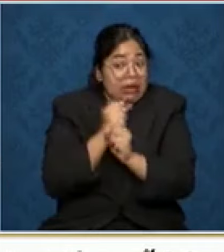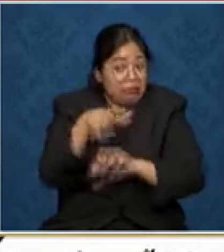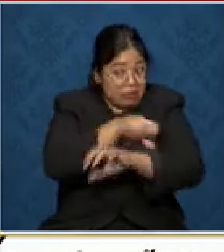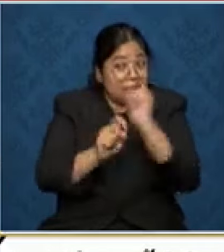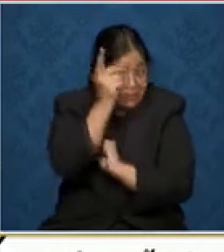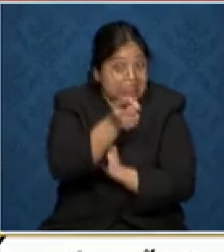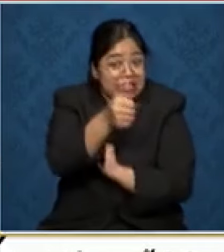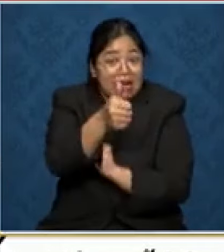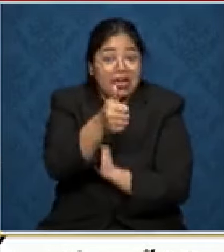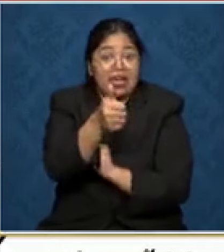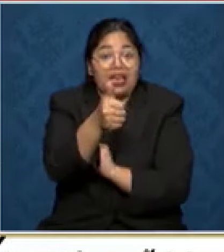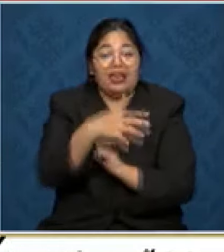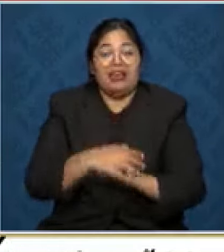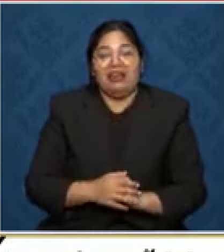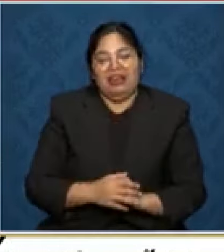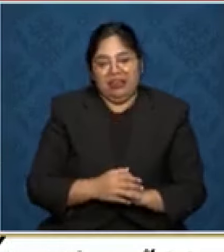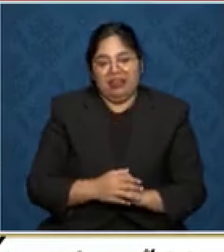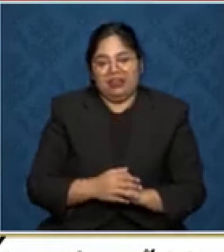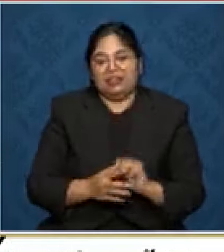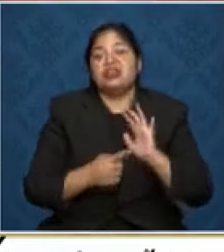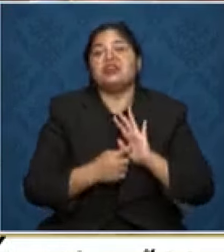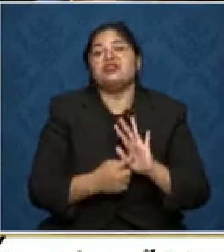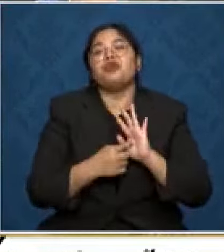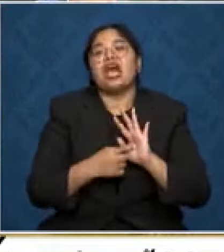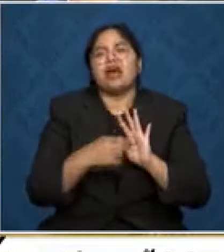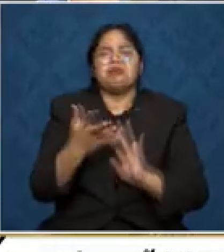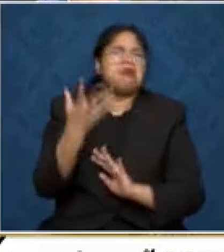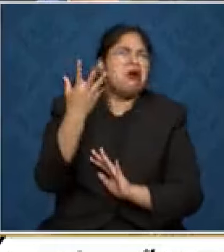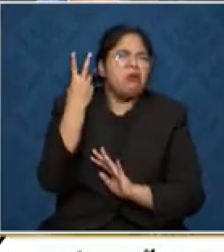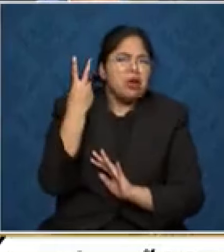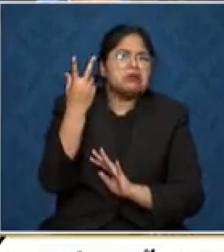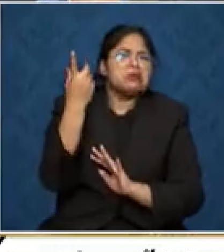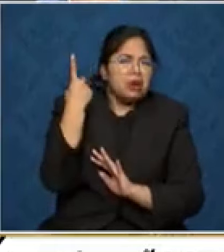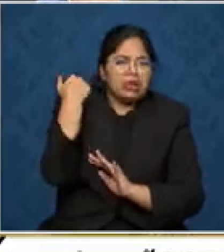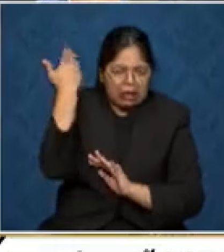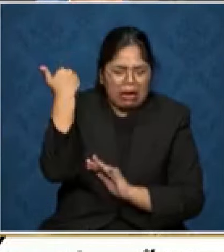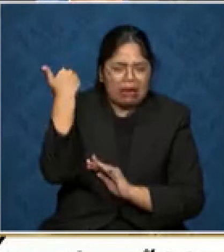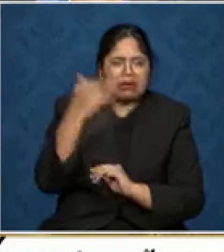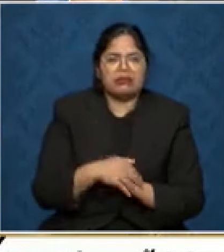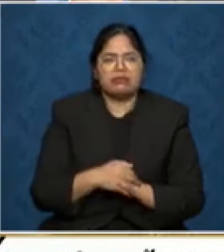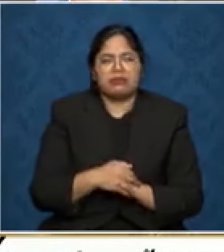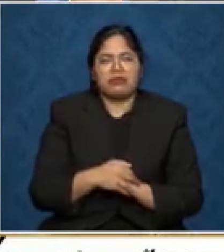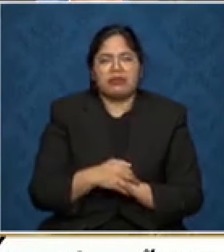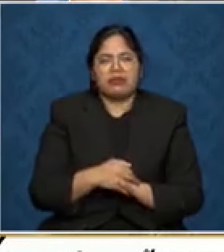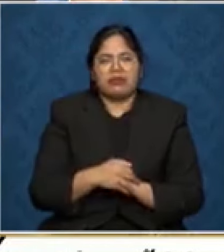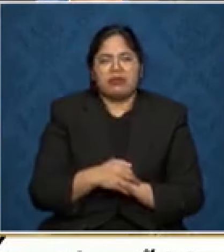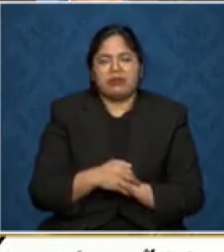ตัวอย่างอีกอันนึงสั้นๆเหตุเกิดเมื่อวัน 2วันเนี่ยครับ tomorrow